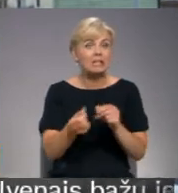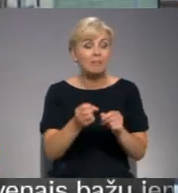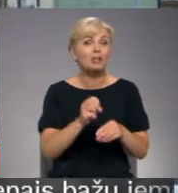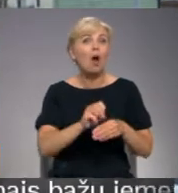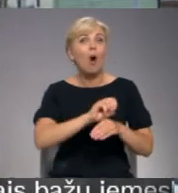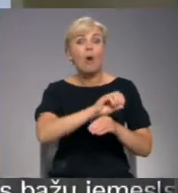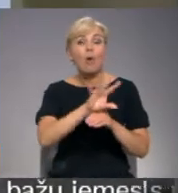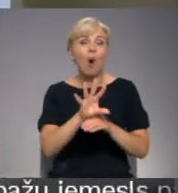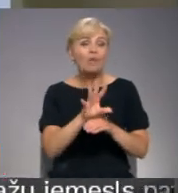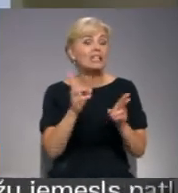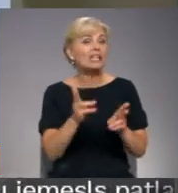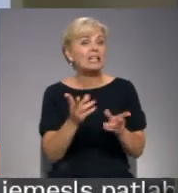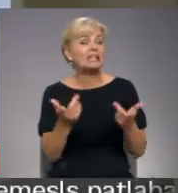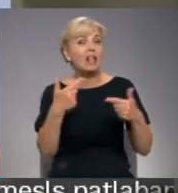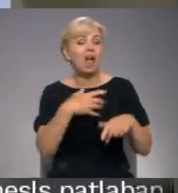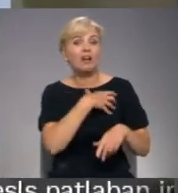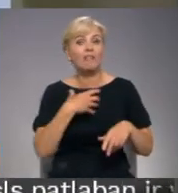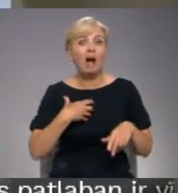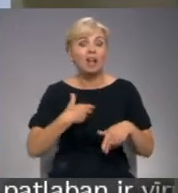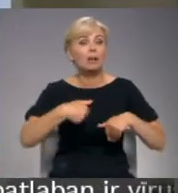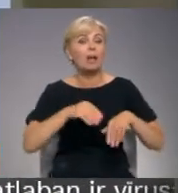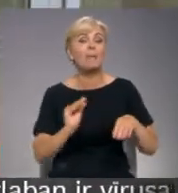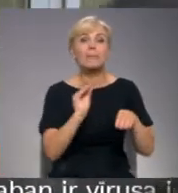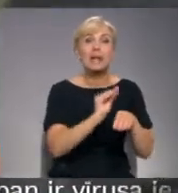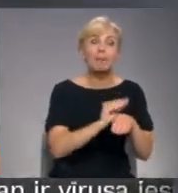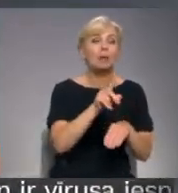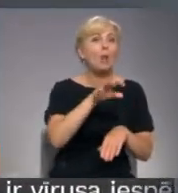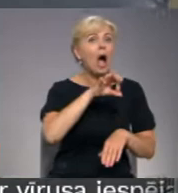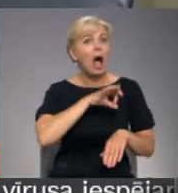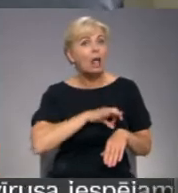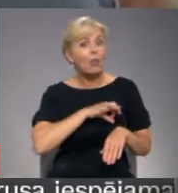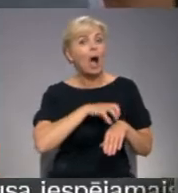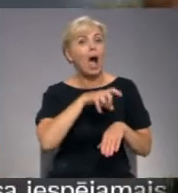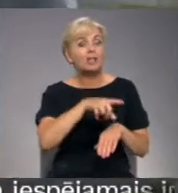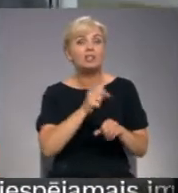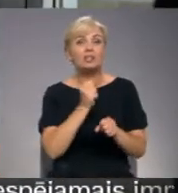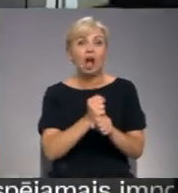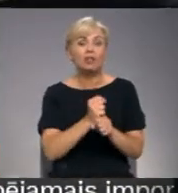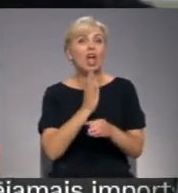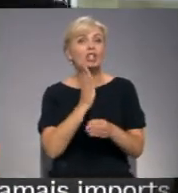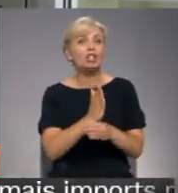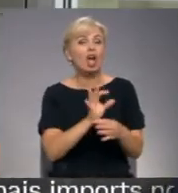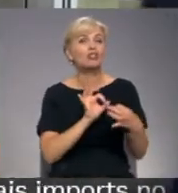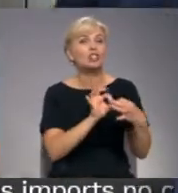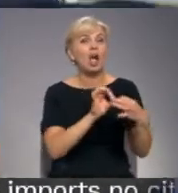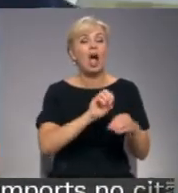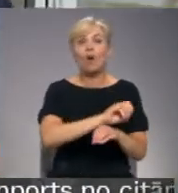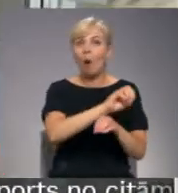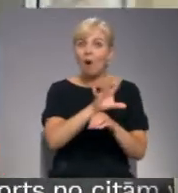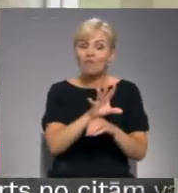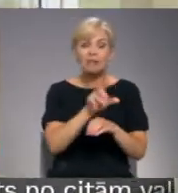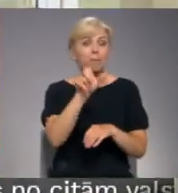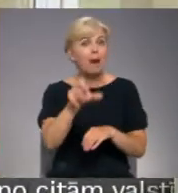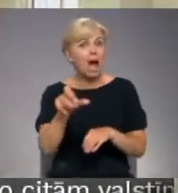COVID-19 krīzes sākumā valdība lēma ar piemaksām atalgot tos mediķus, kas strādājuši tiešā saskarē ar COVID-19